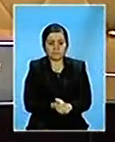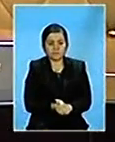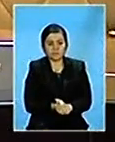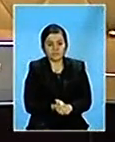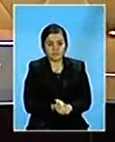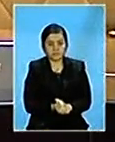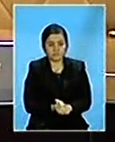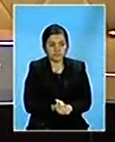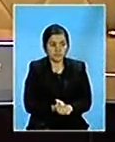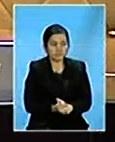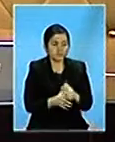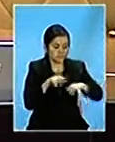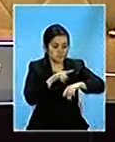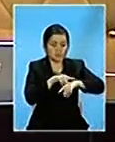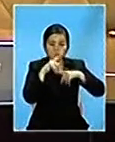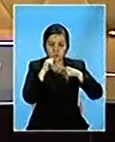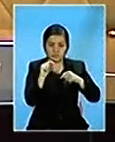ท่านไม่ต้องตอบหรอกครับเกิน